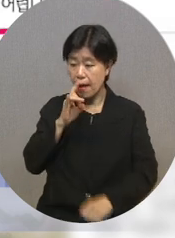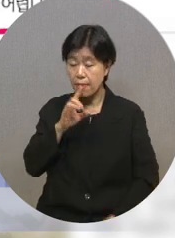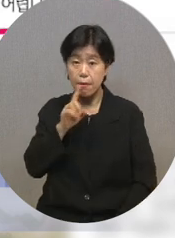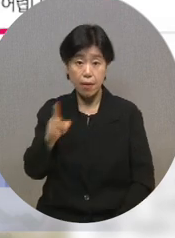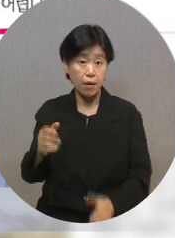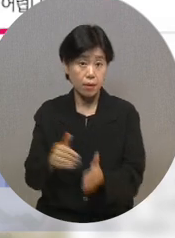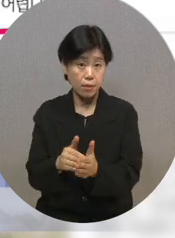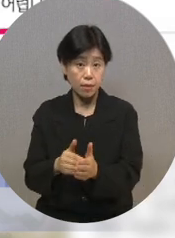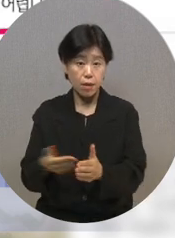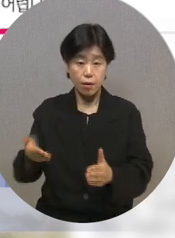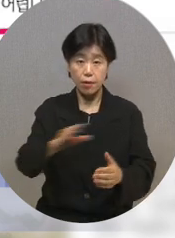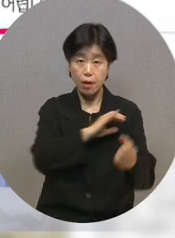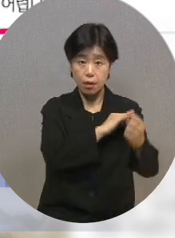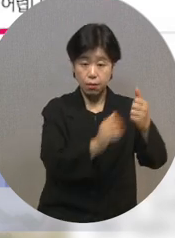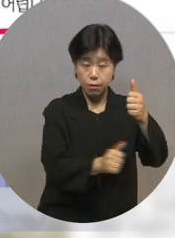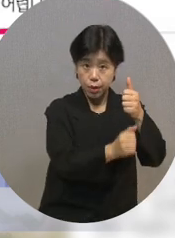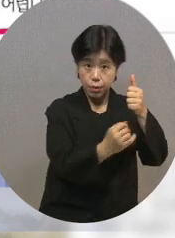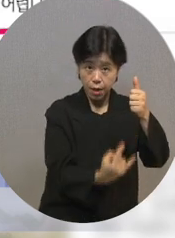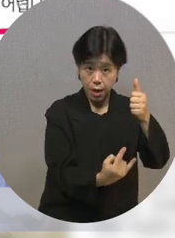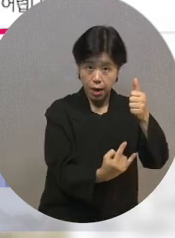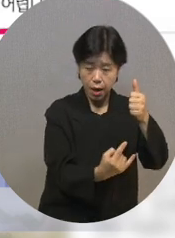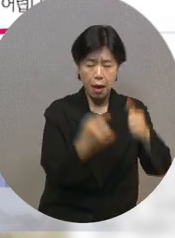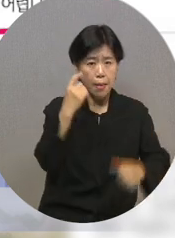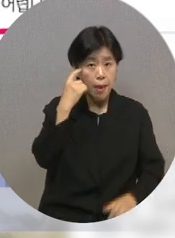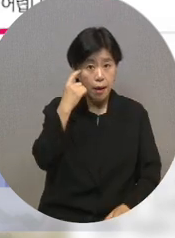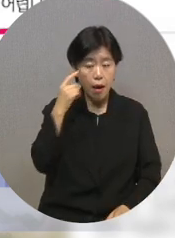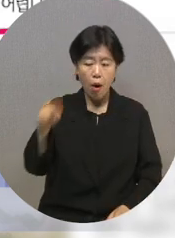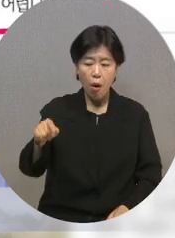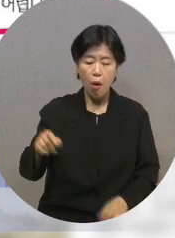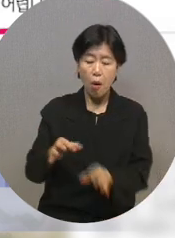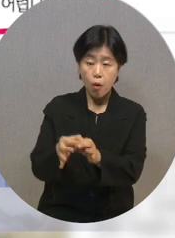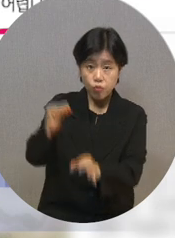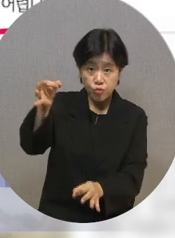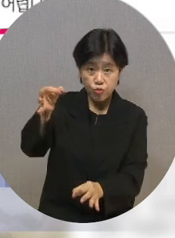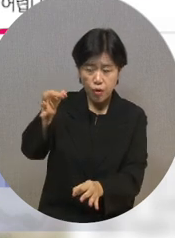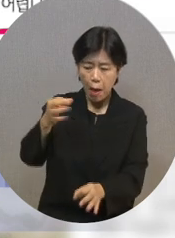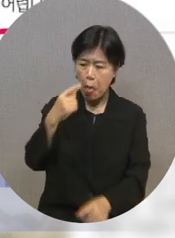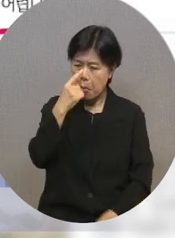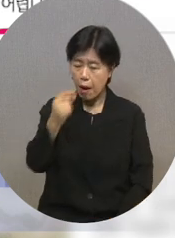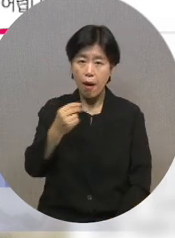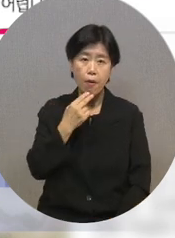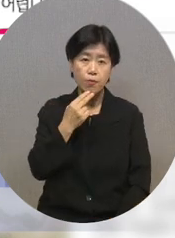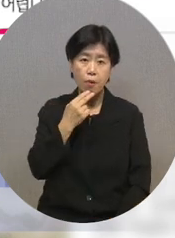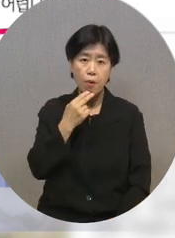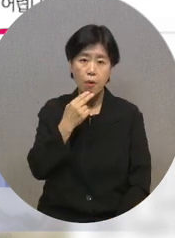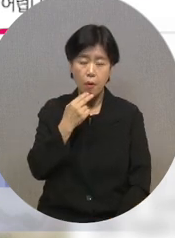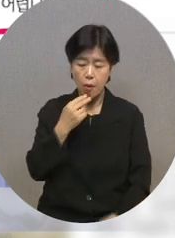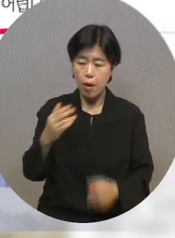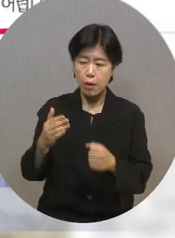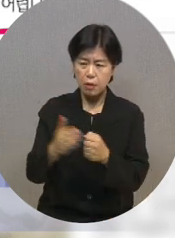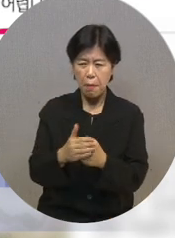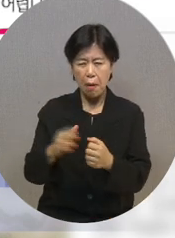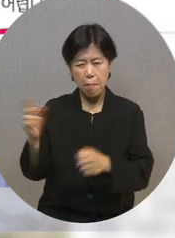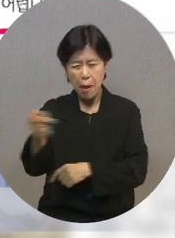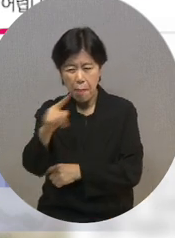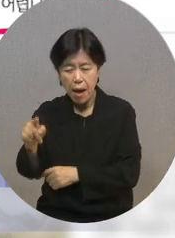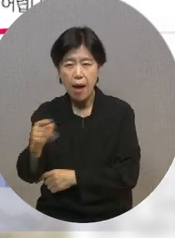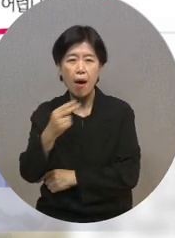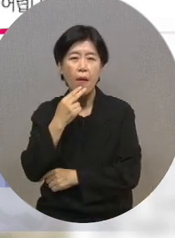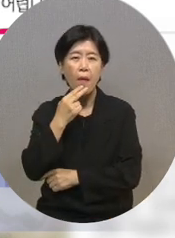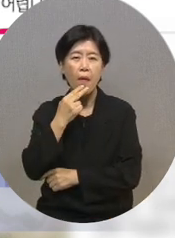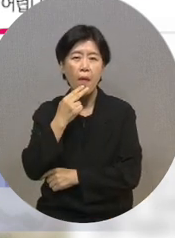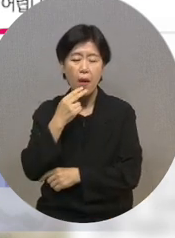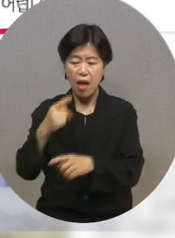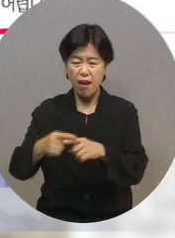인권위는 흰 지팡이가 가벼운 소재로 제작되고이 날카로운 부분이 없어 신체에 치명적 상해를 주는